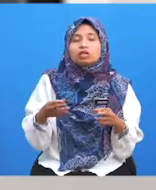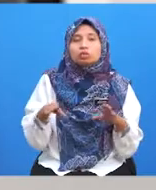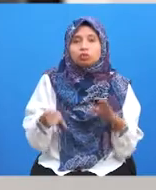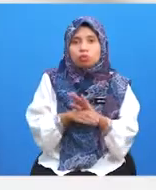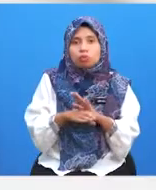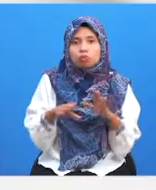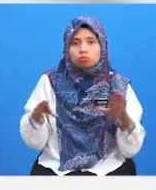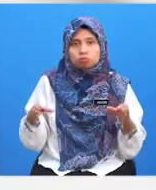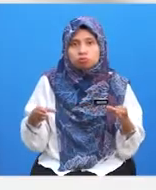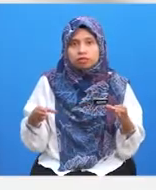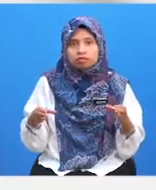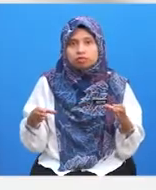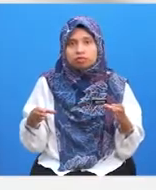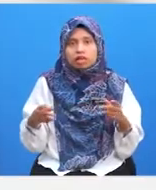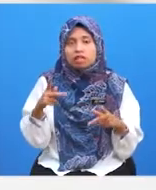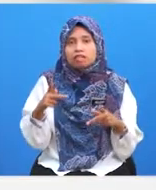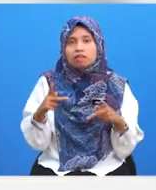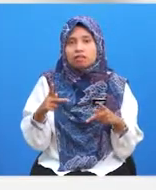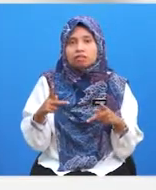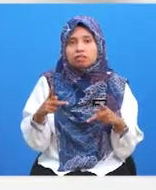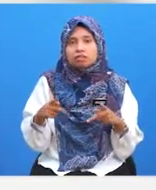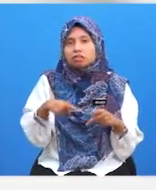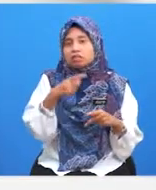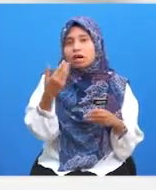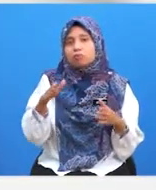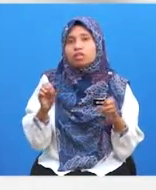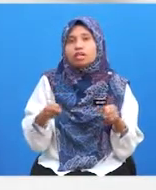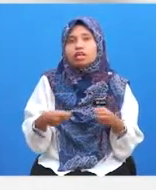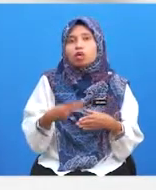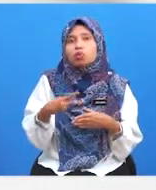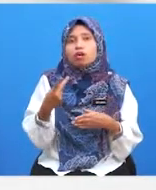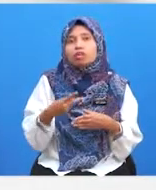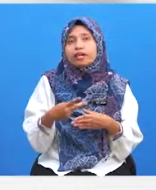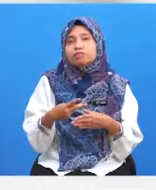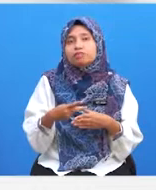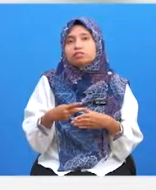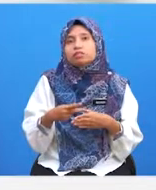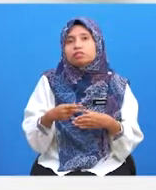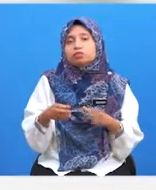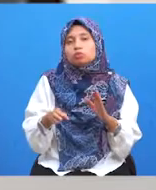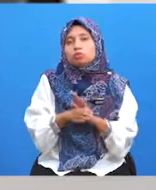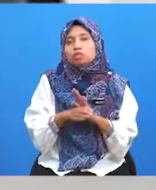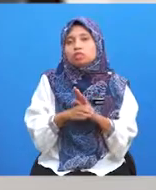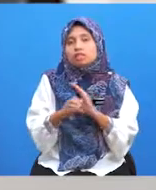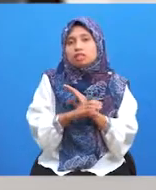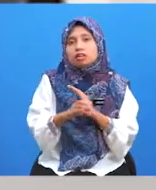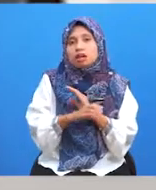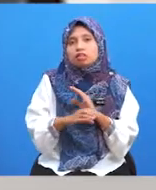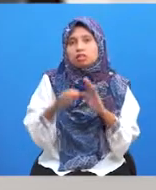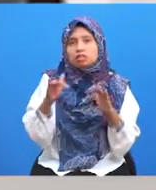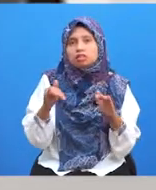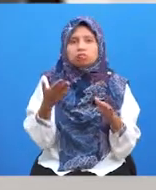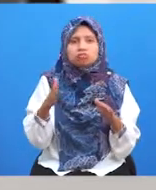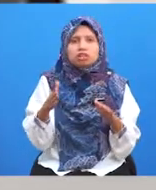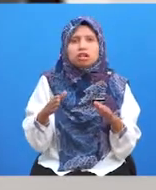topengmu ke terjejas kerennya kekurangan pengeluaran bahan mentah di negara terjejas akibat combining